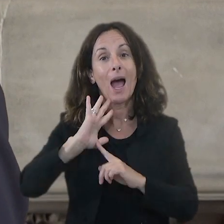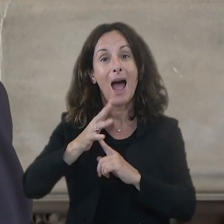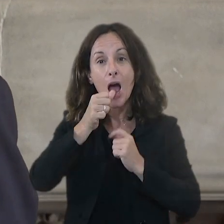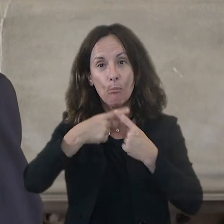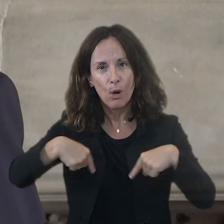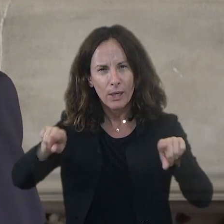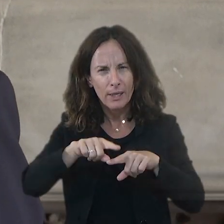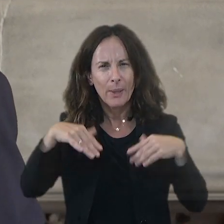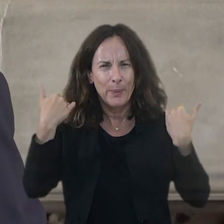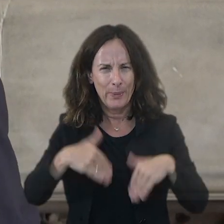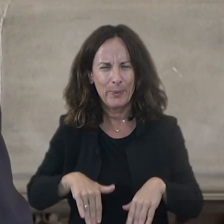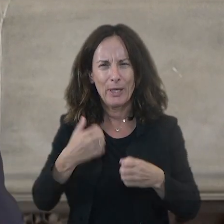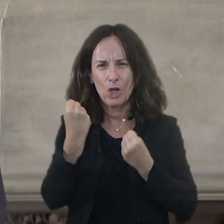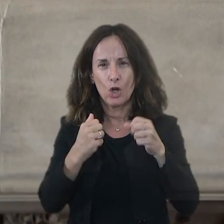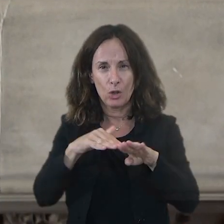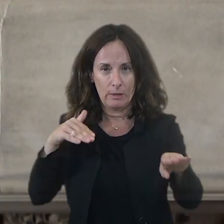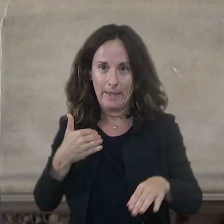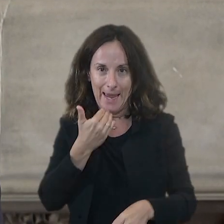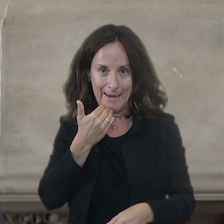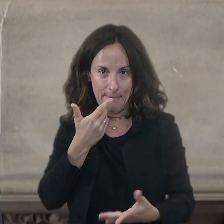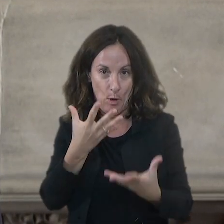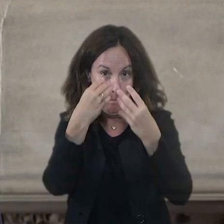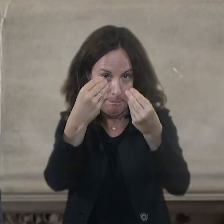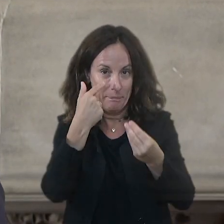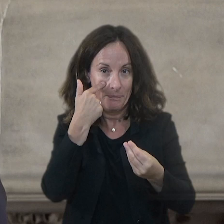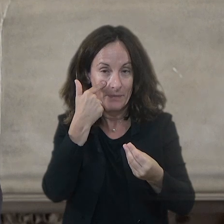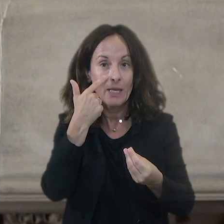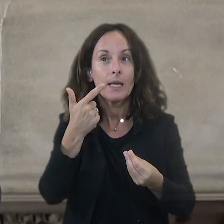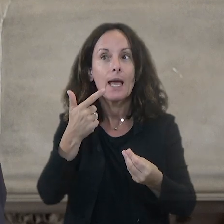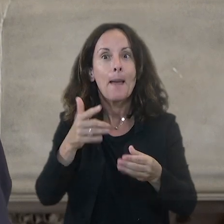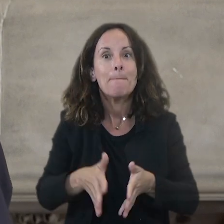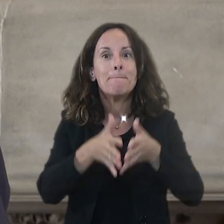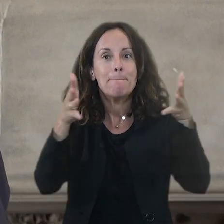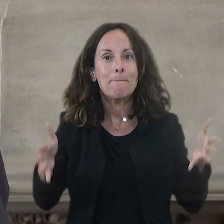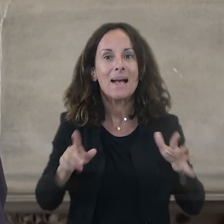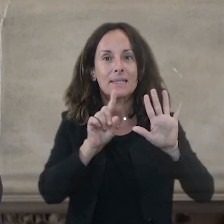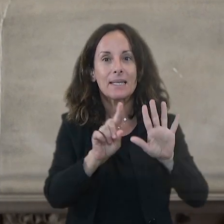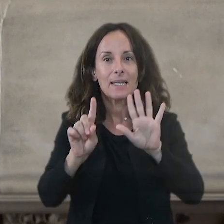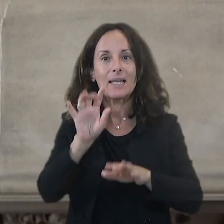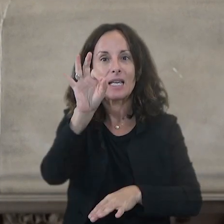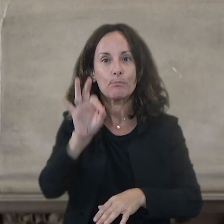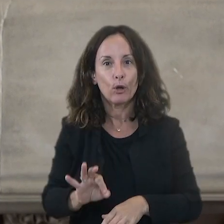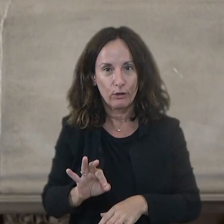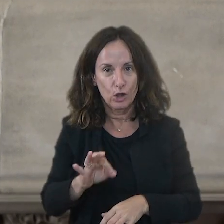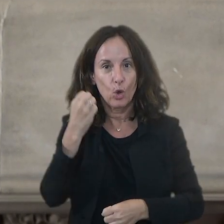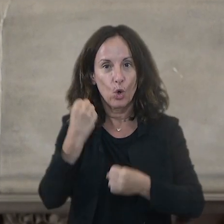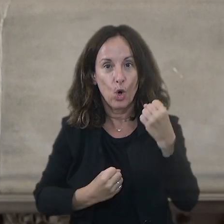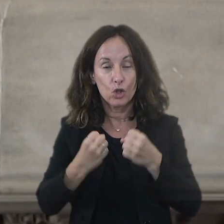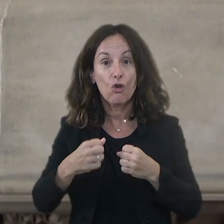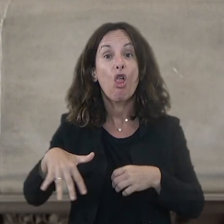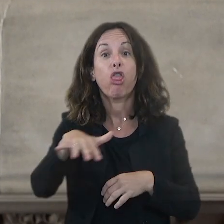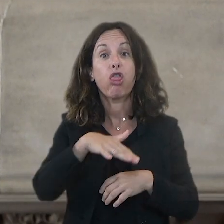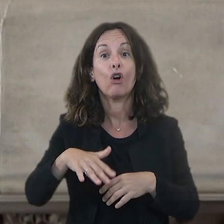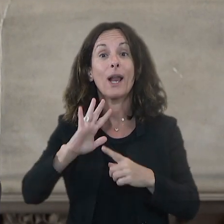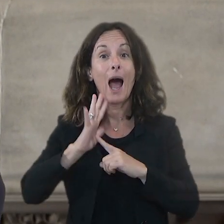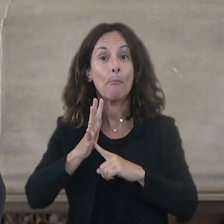del Molinar, perquè en aquesta zona, per exemple, i perdona'ls una data, a una dada, hi ha un augment d'un 66% de número